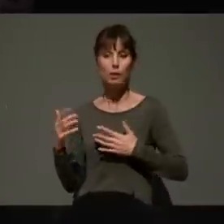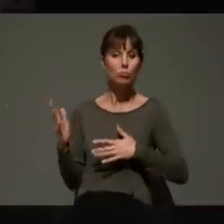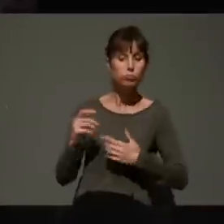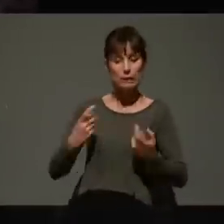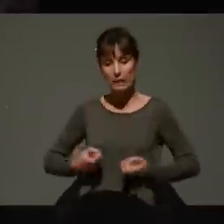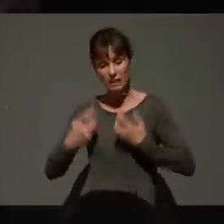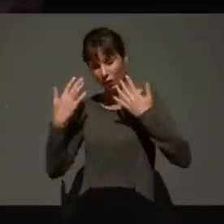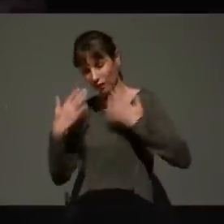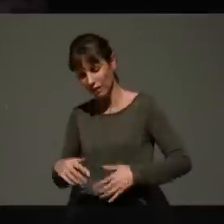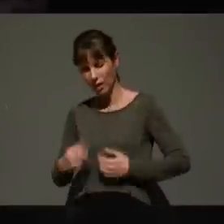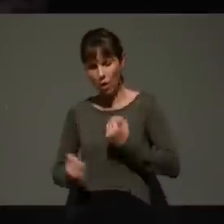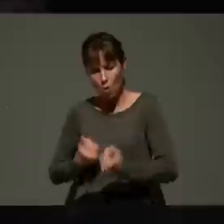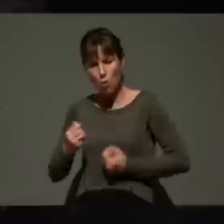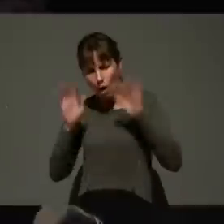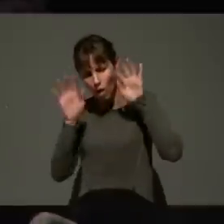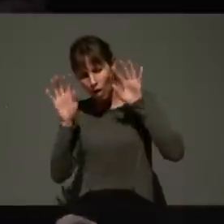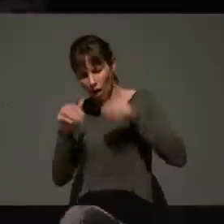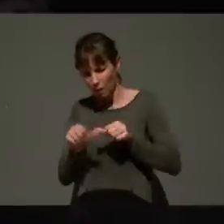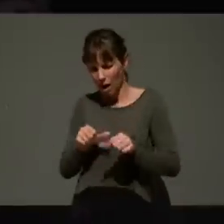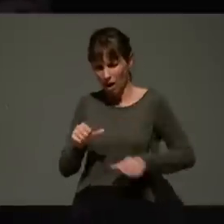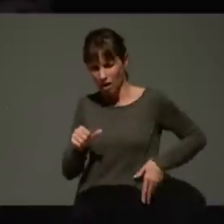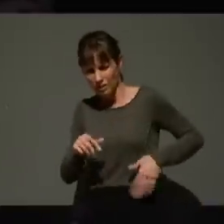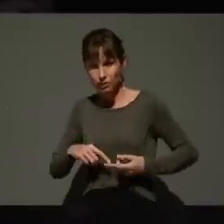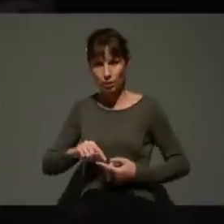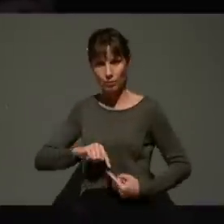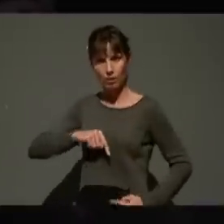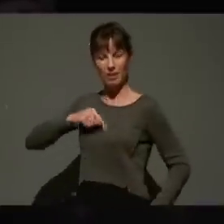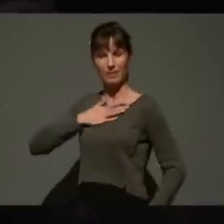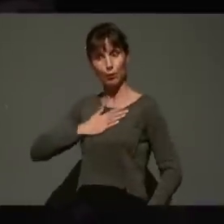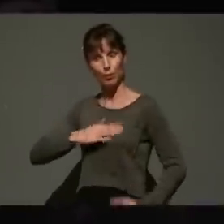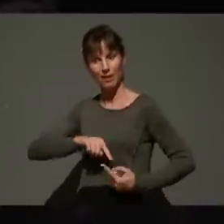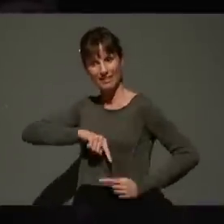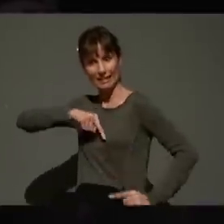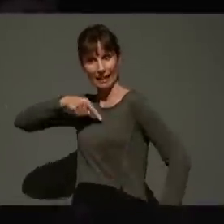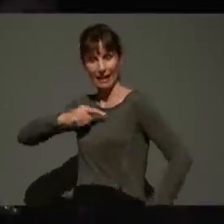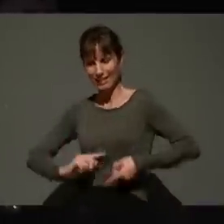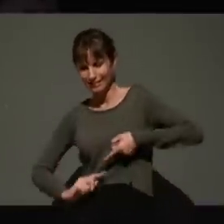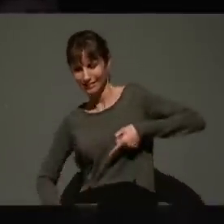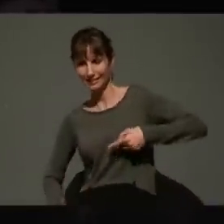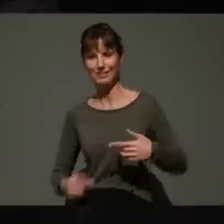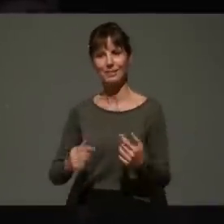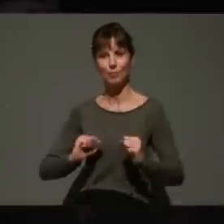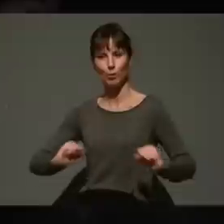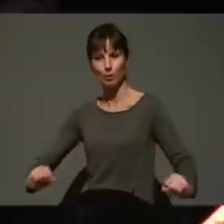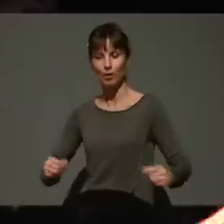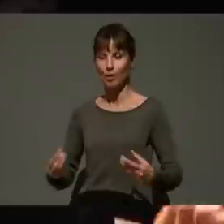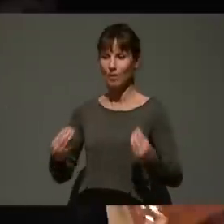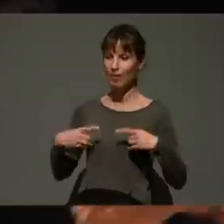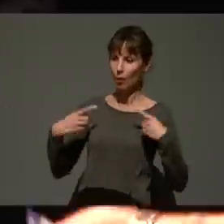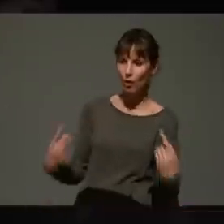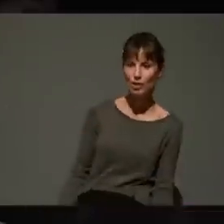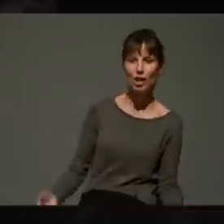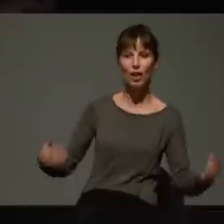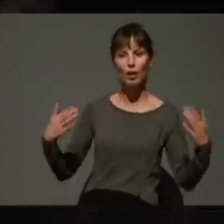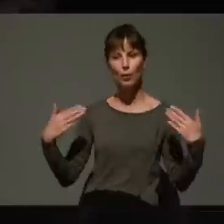exercice intense, qu'on a un petit peu des douleurs musculaires et tendineuses, ça fait du bien de s'étirer. Ça permet de se relâcher,